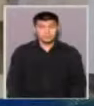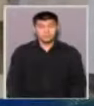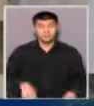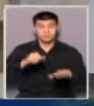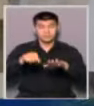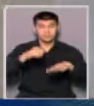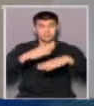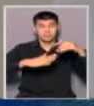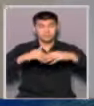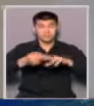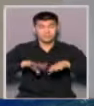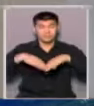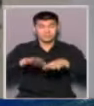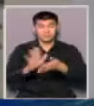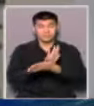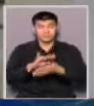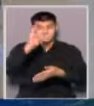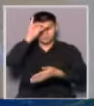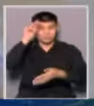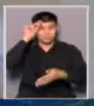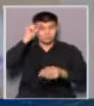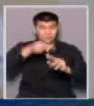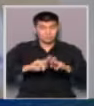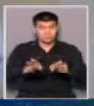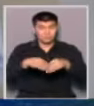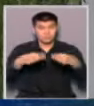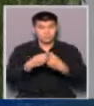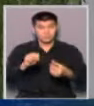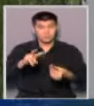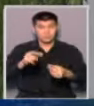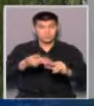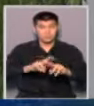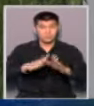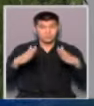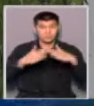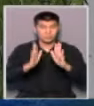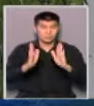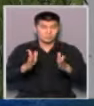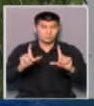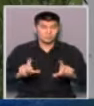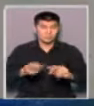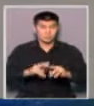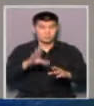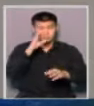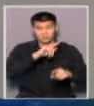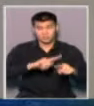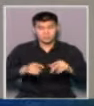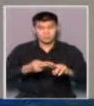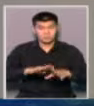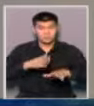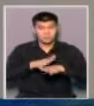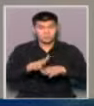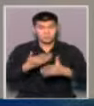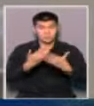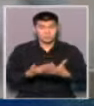Тігін-тігу мамандығы бойынша тегін курстан өткен көп балалы ананың бірі Алина Қасанова. Үйде тек отырғанша мүмкіндікті қалт жібермеген ол,